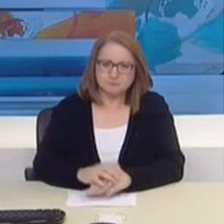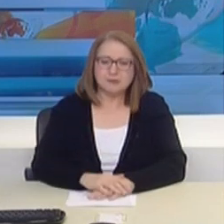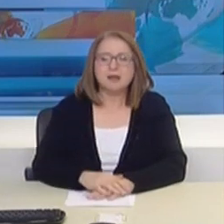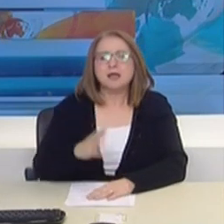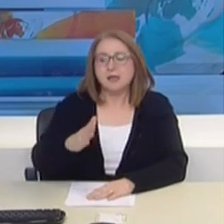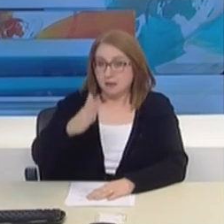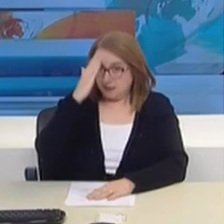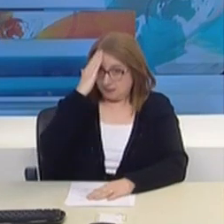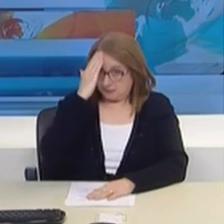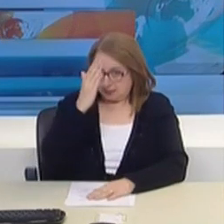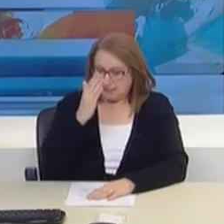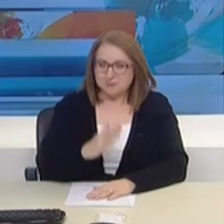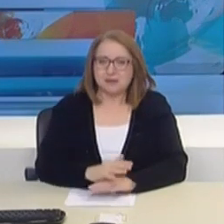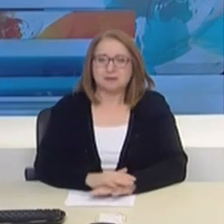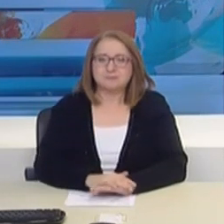Καλησπέρα σας.